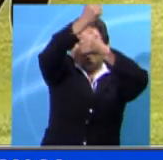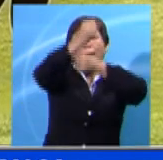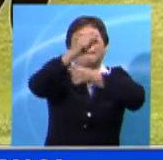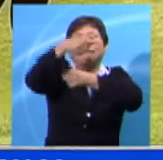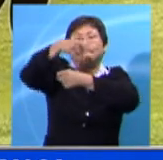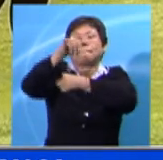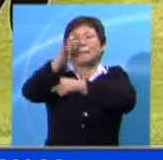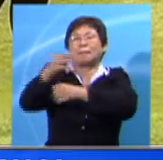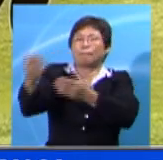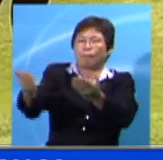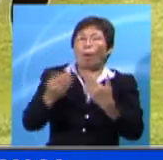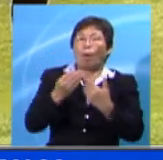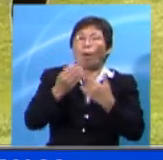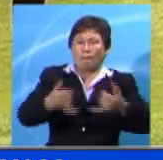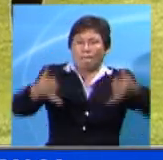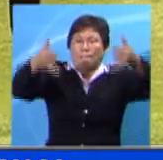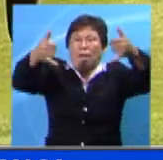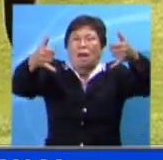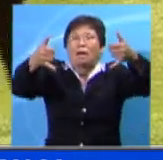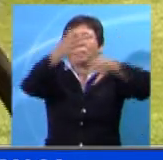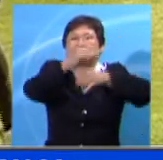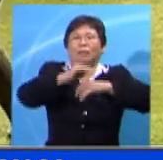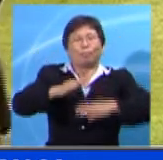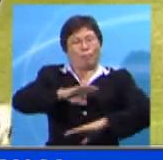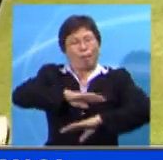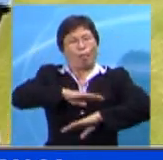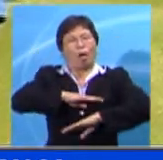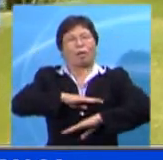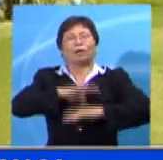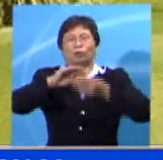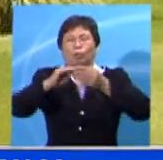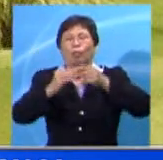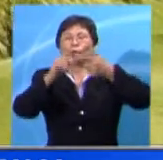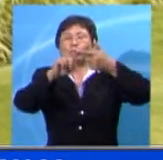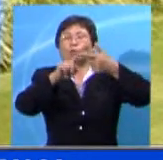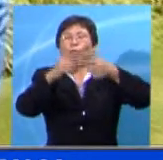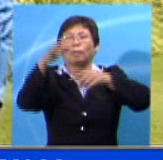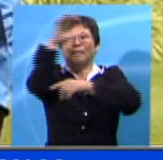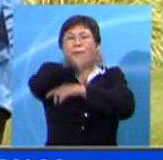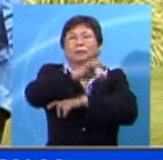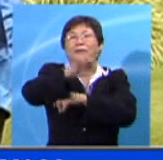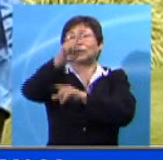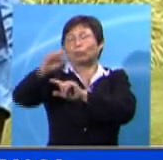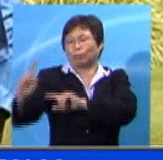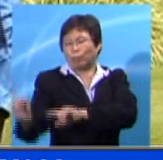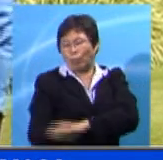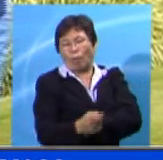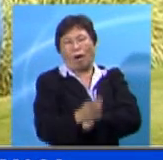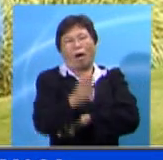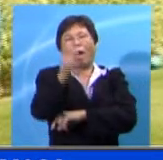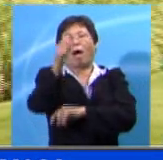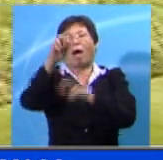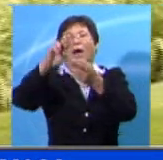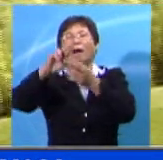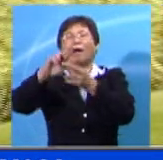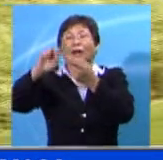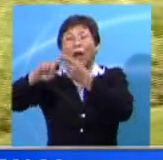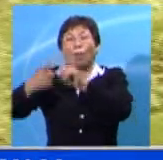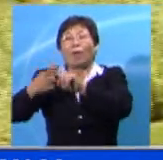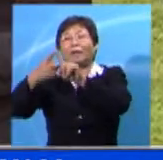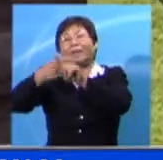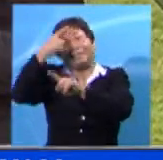nipa membawa pulang piala pusingan terpaksa berpuas hati di tempat kedua selepas ketinggalan satu pukulan adalah Rakan senegaranya